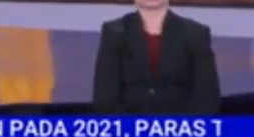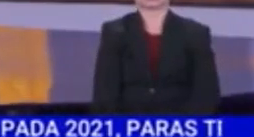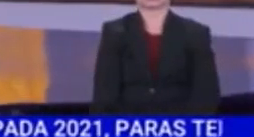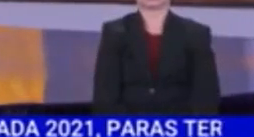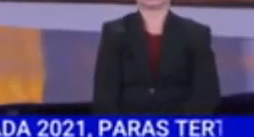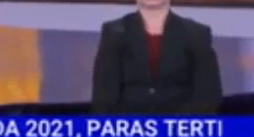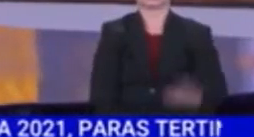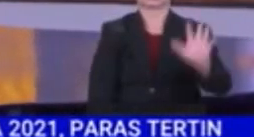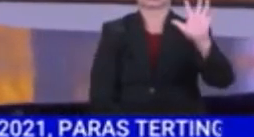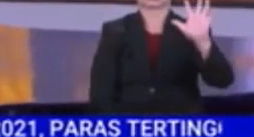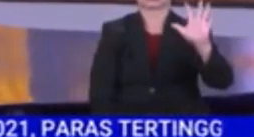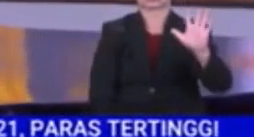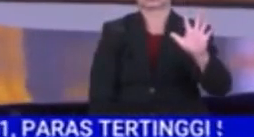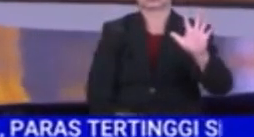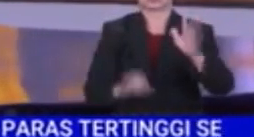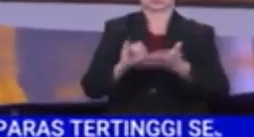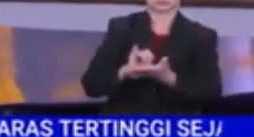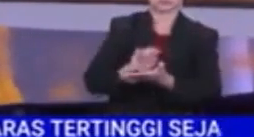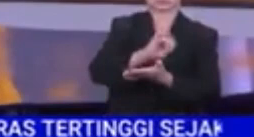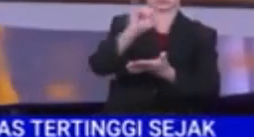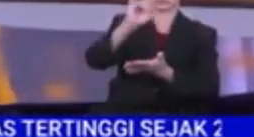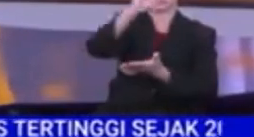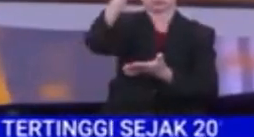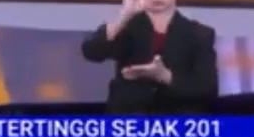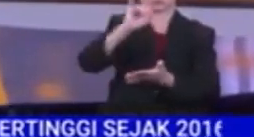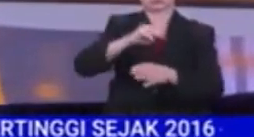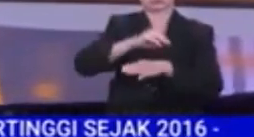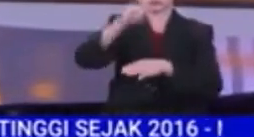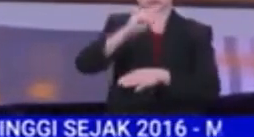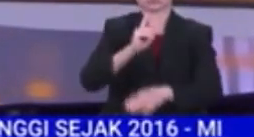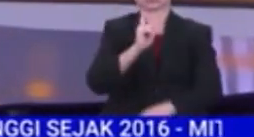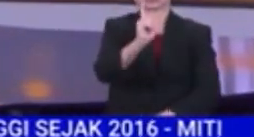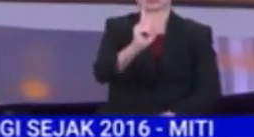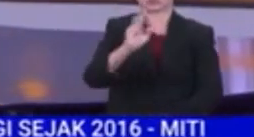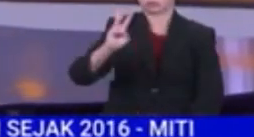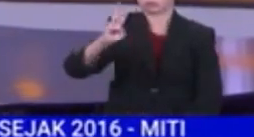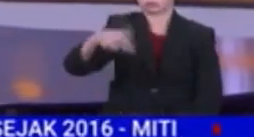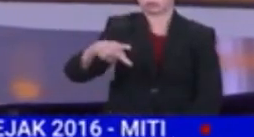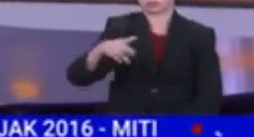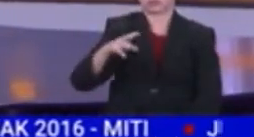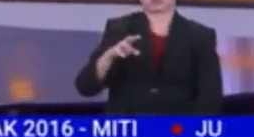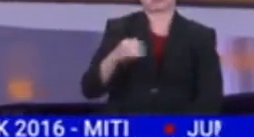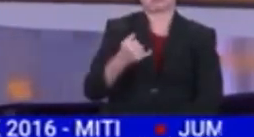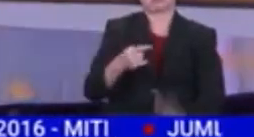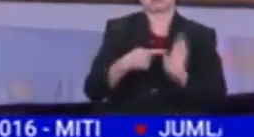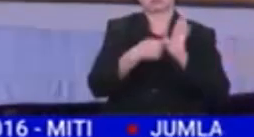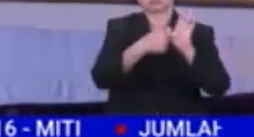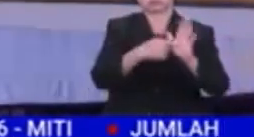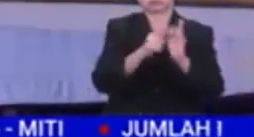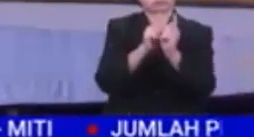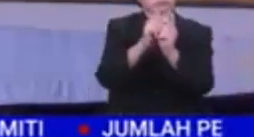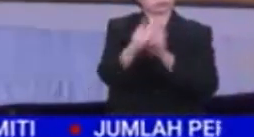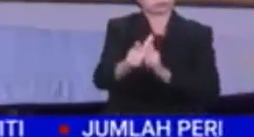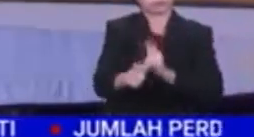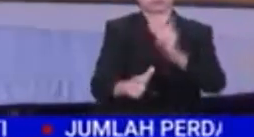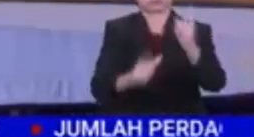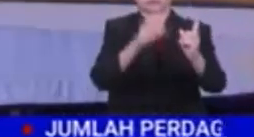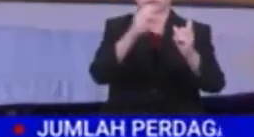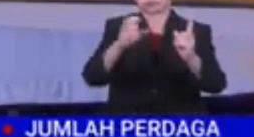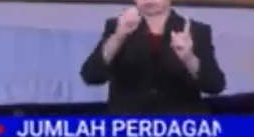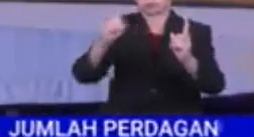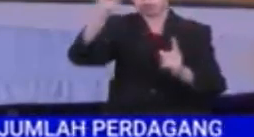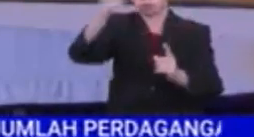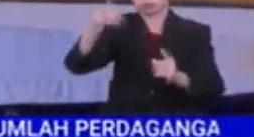25 institusi pendidikan menengah Majlis agama Islam levels kecuali mawid mencatat kelulusan 100